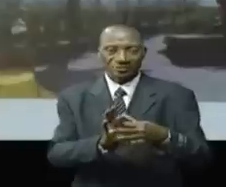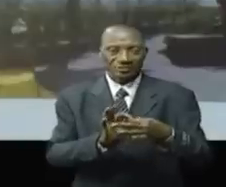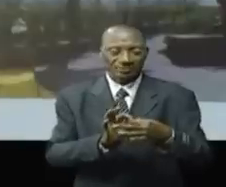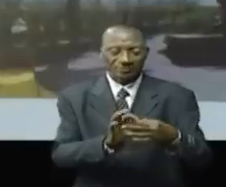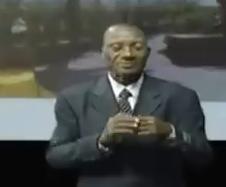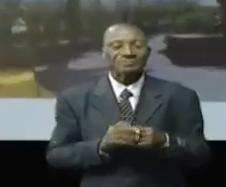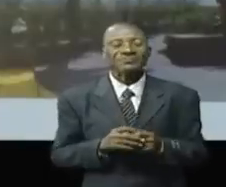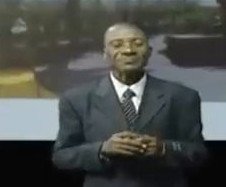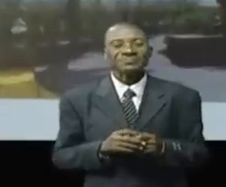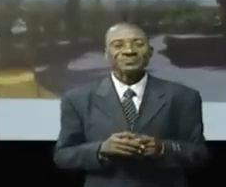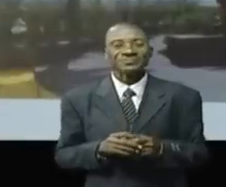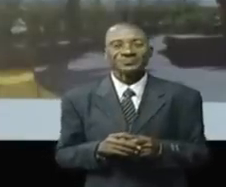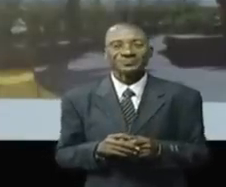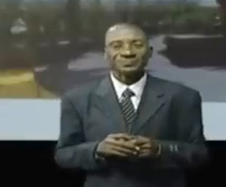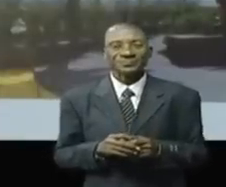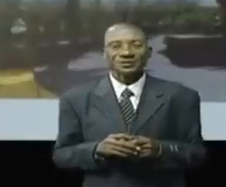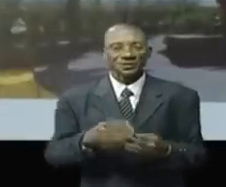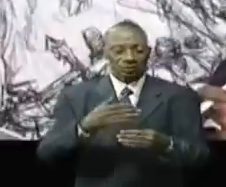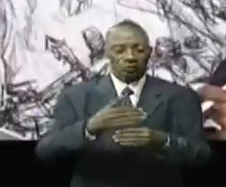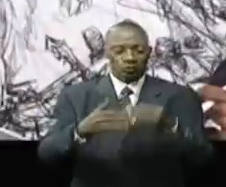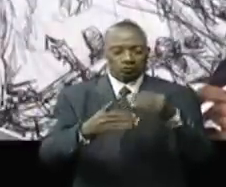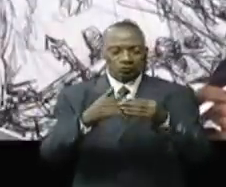construire un mausolée